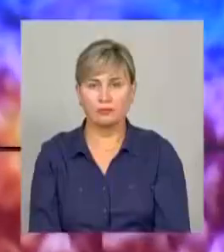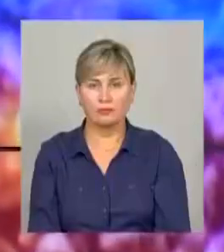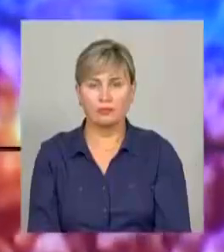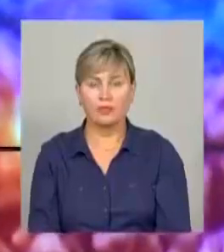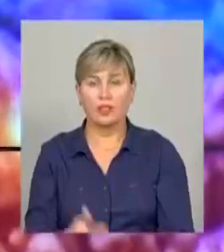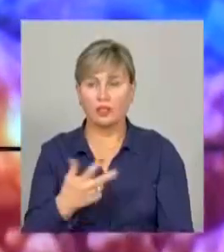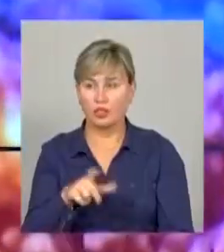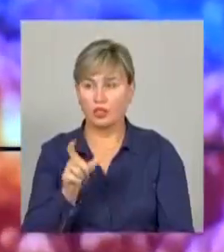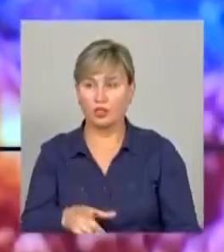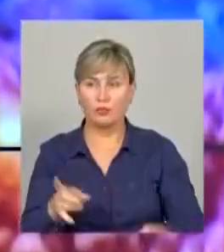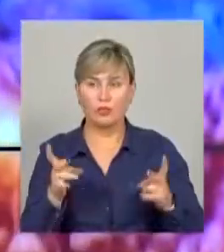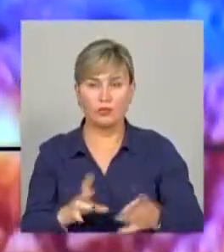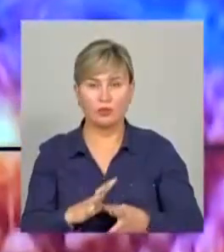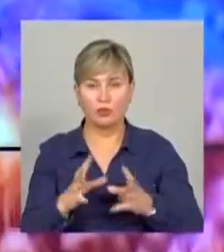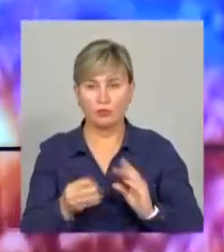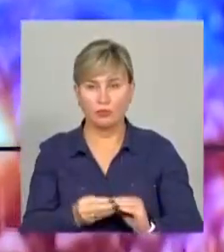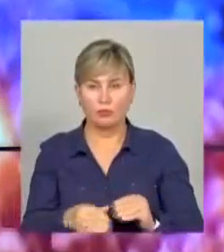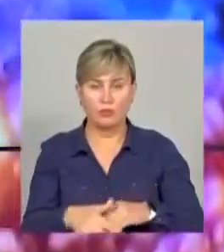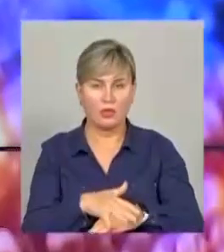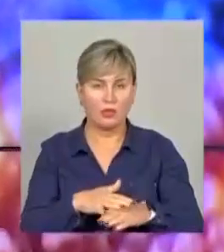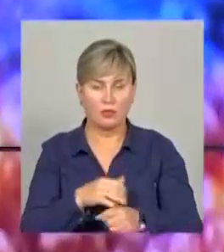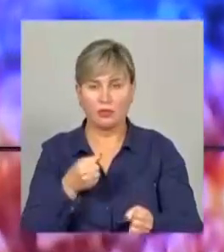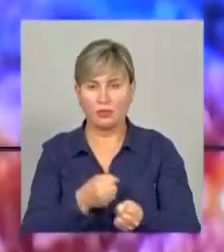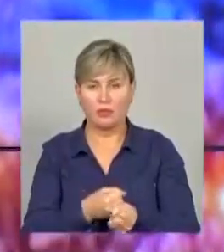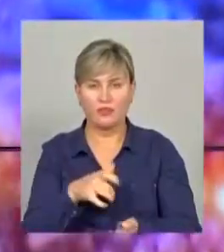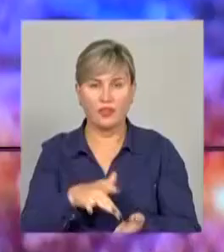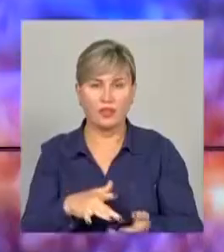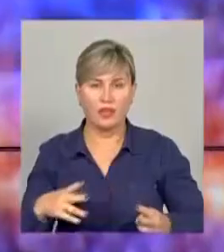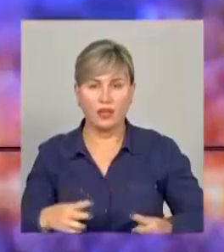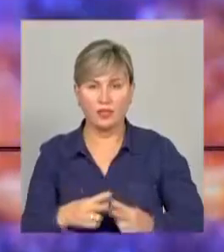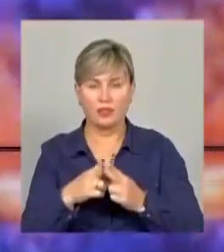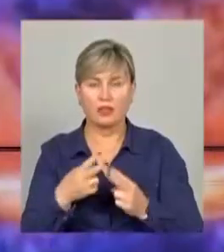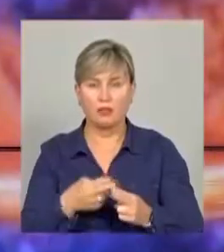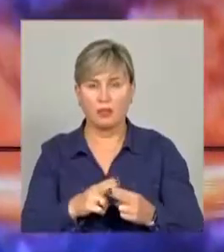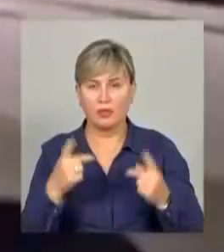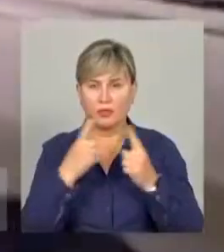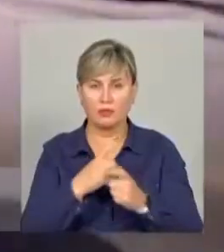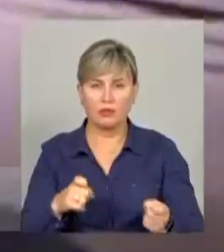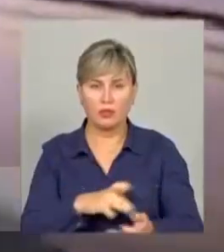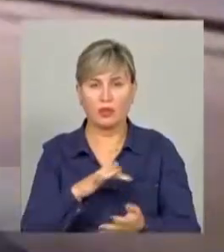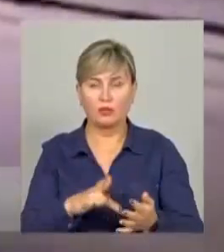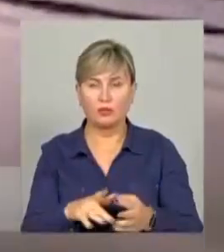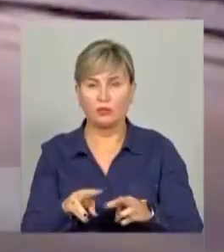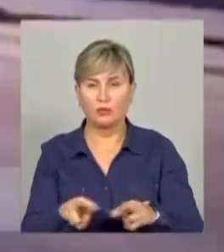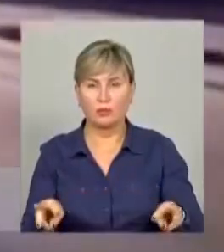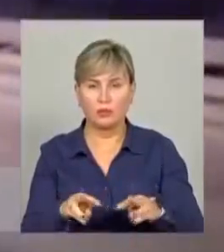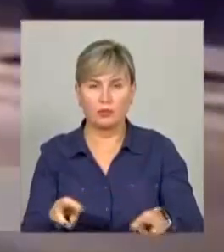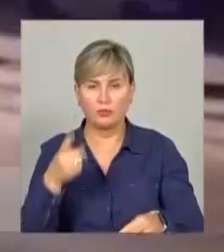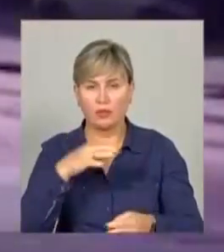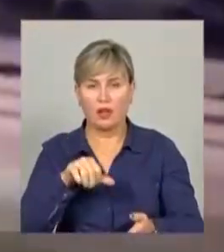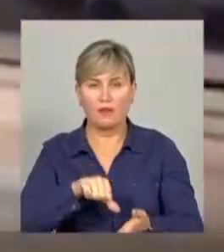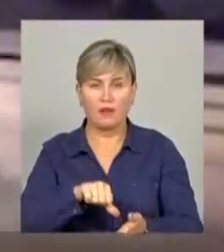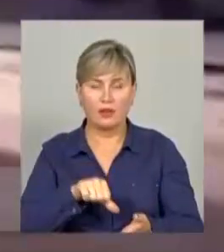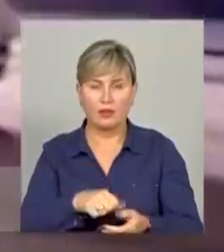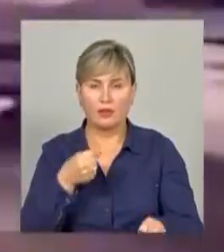3 человека пострадали в результате массового ДТП в центре Астаны. Об этом сообщили в городском департаменте полиции. Авария с участием